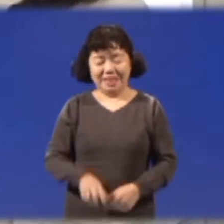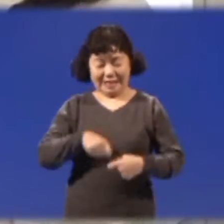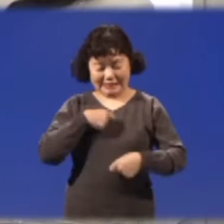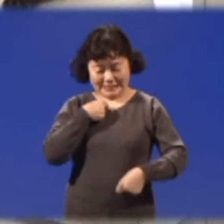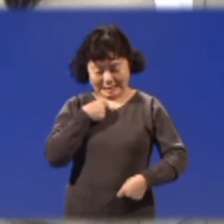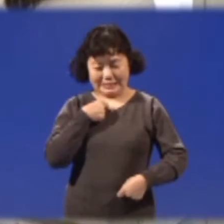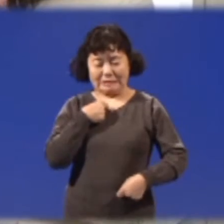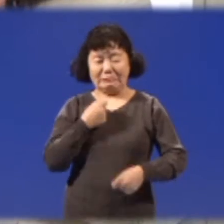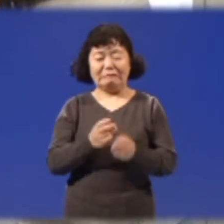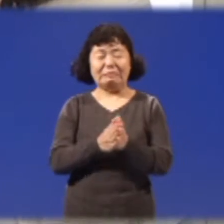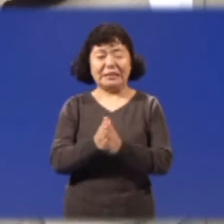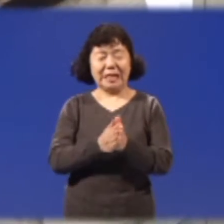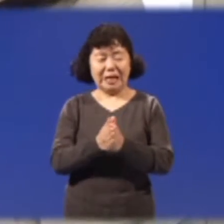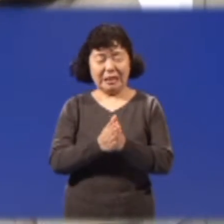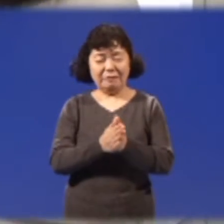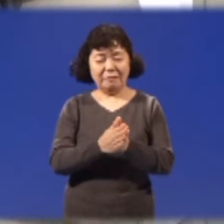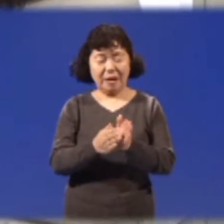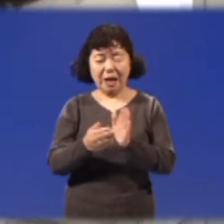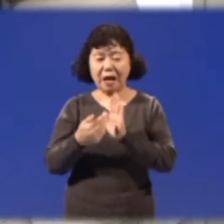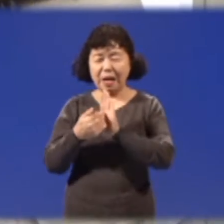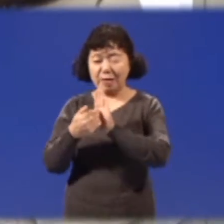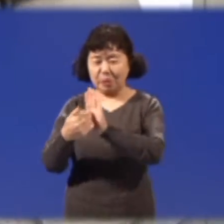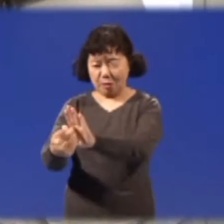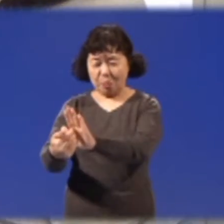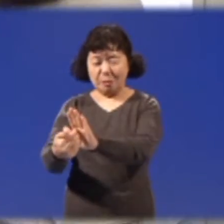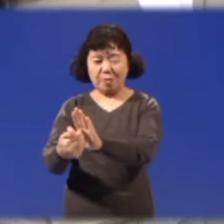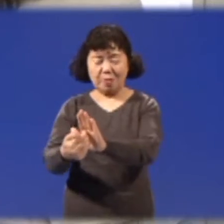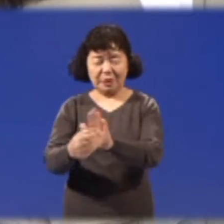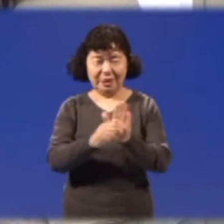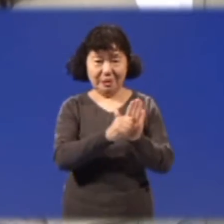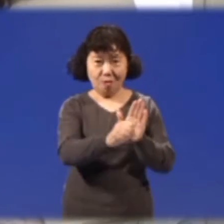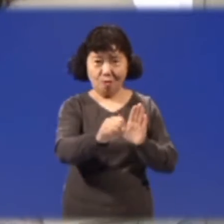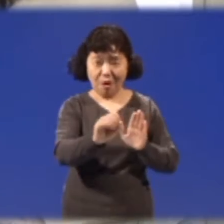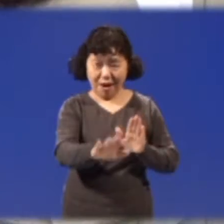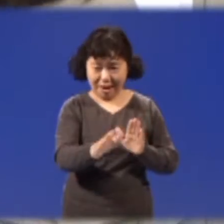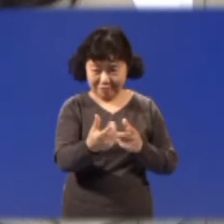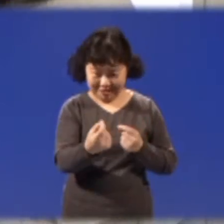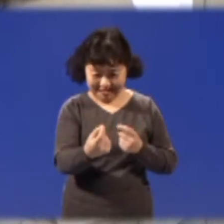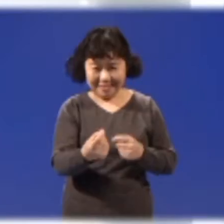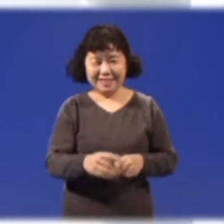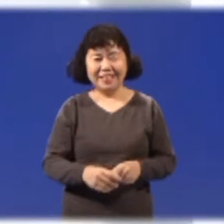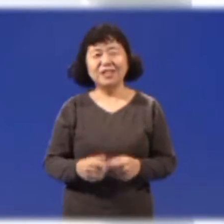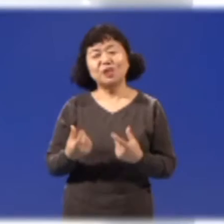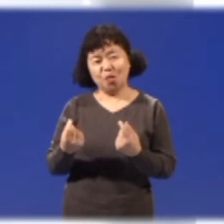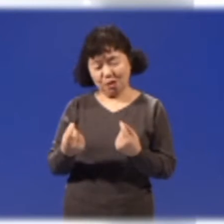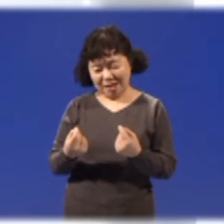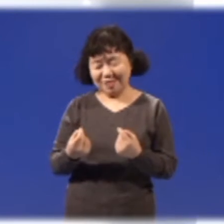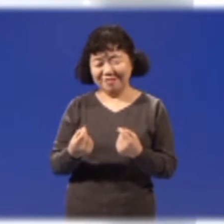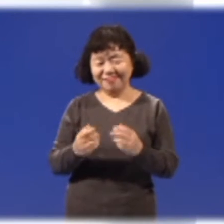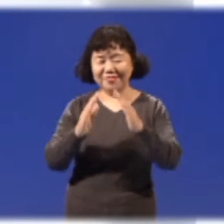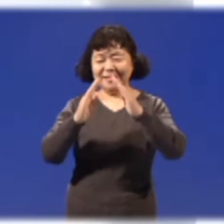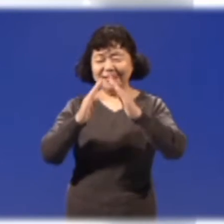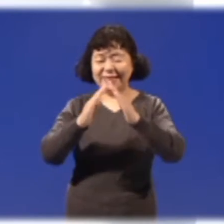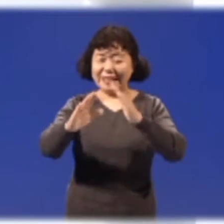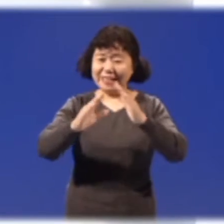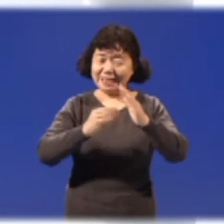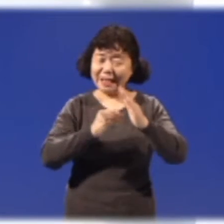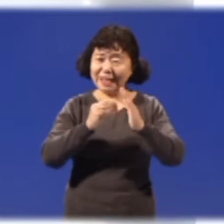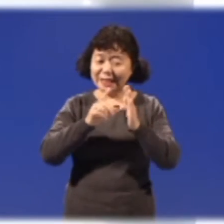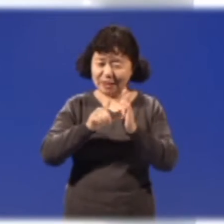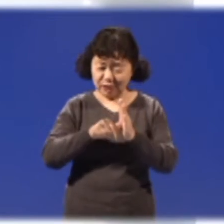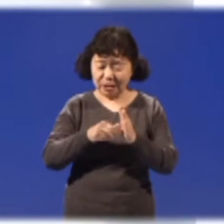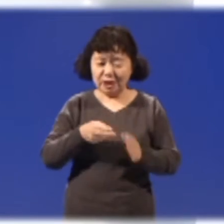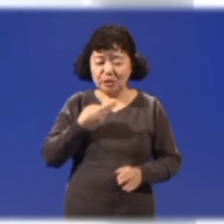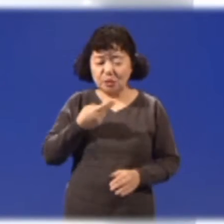岡部さん、正しく手を洗うのは予防に効果があるんですね。 そうですね。外出から戻ってきた時